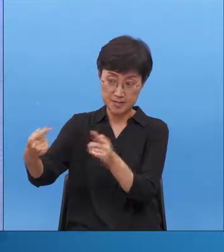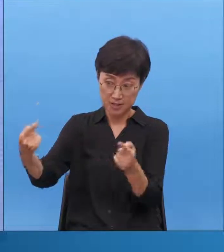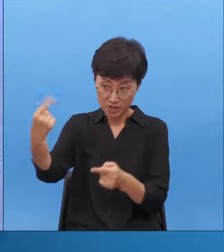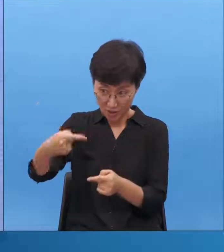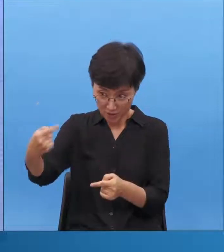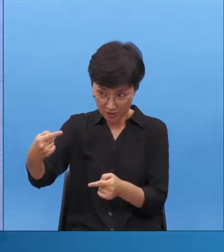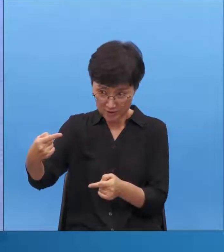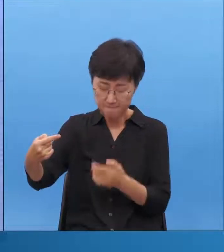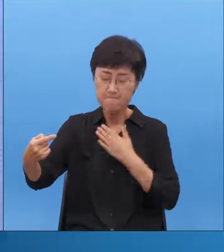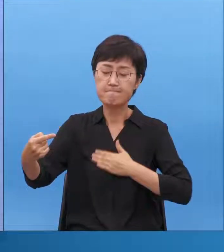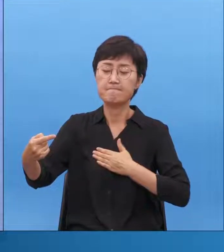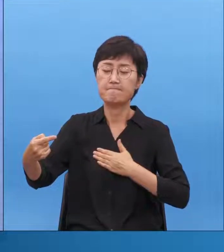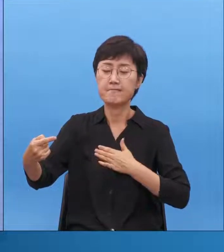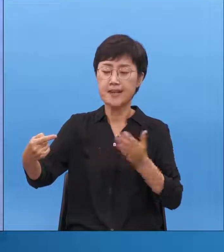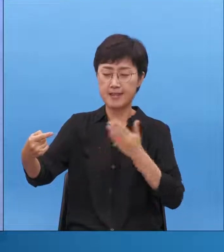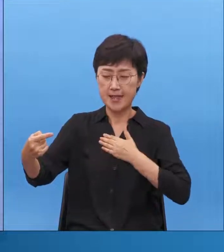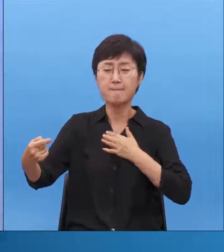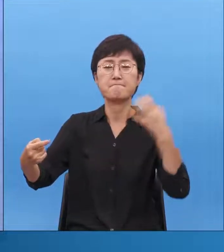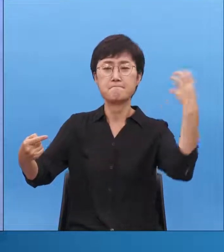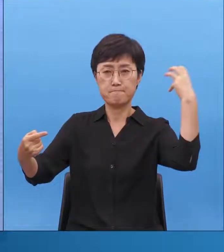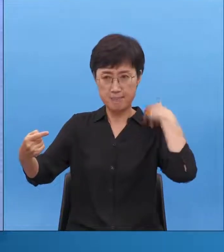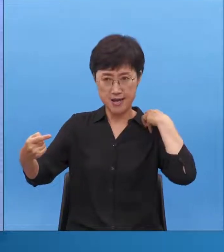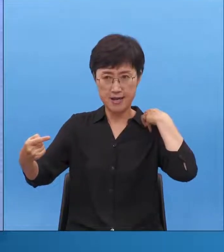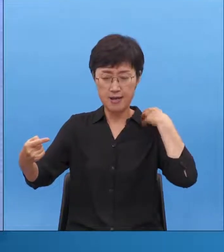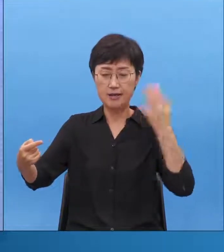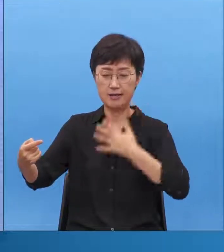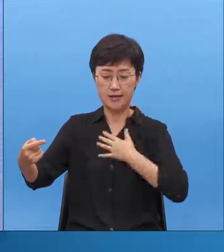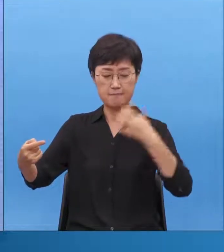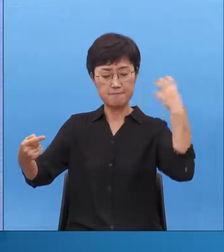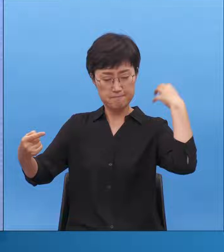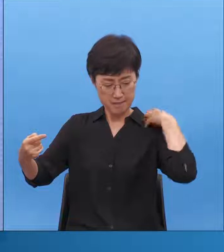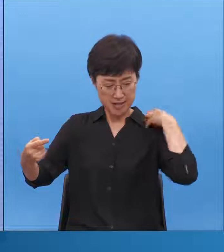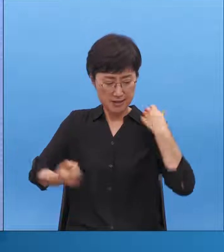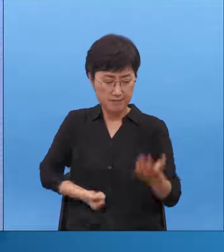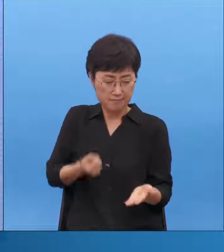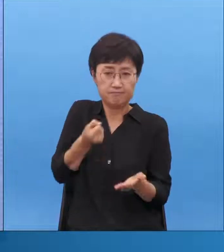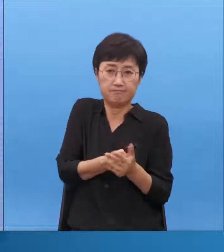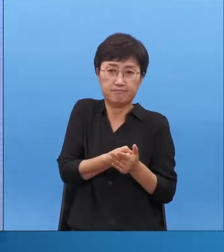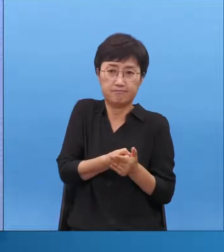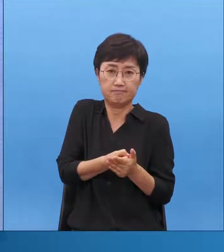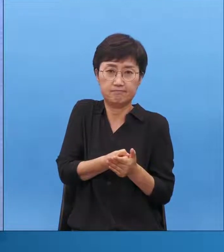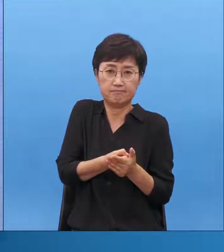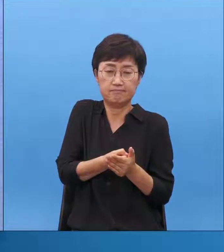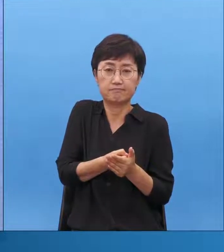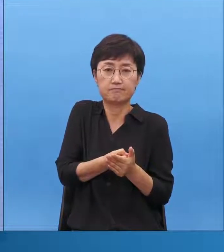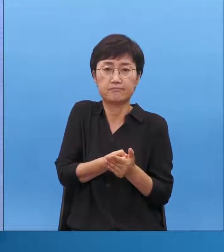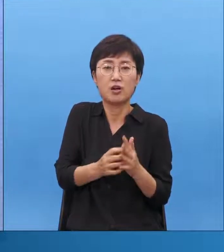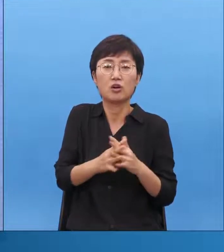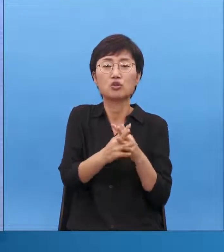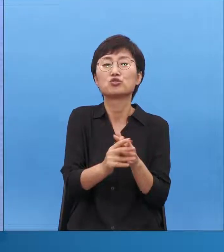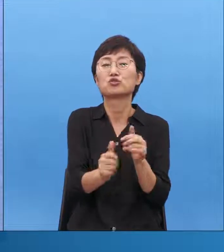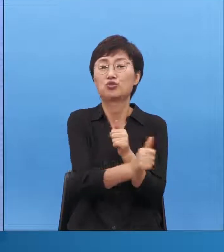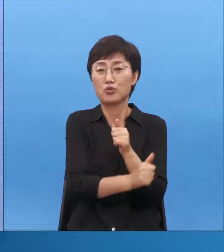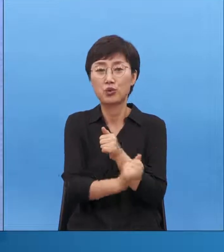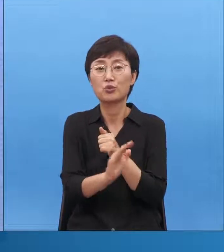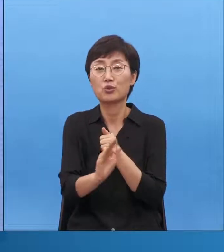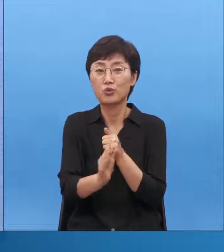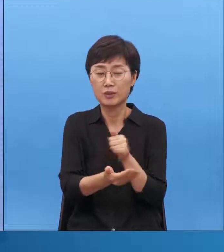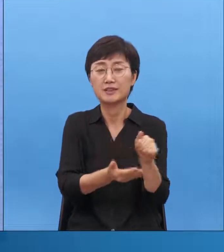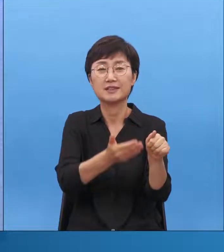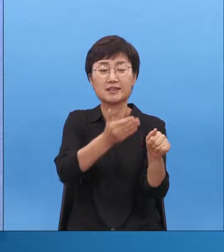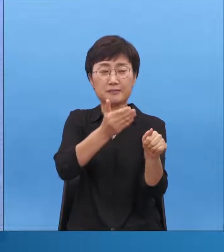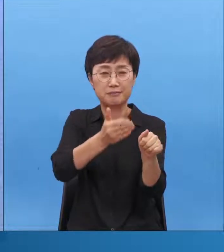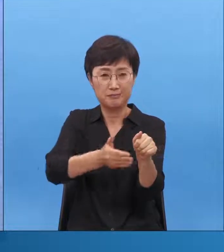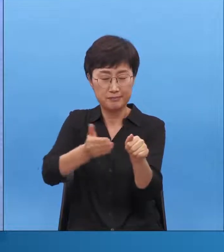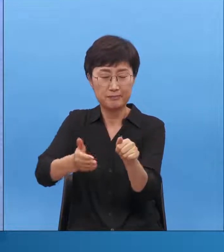이제 1,000망대를 세우는 위원이야. Back then, you were the council members who were solving all these problems, and now you are the council members to really raise up the